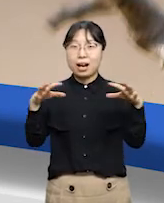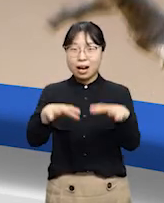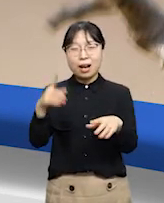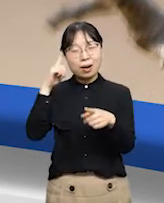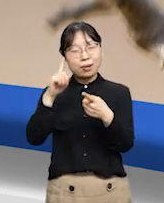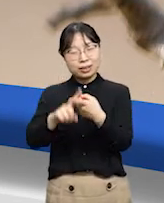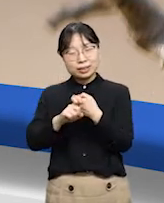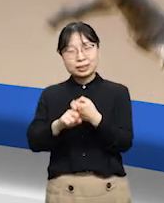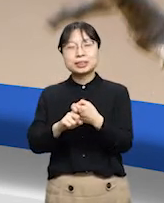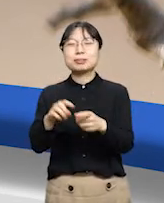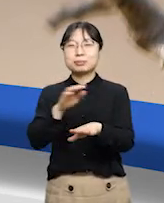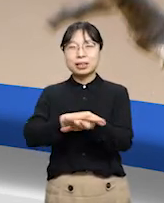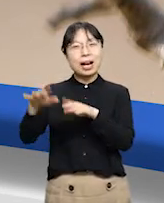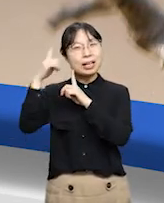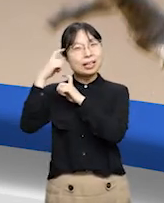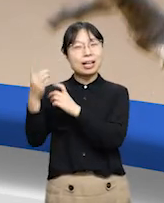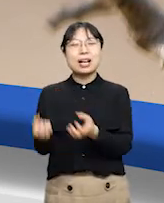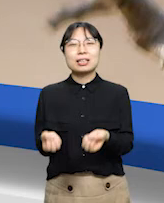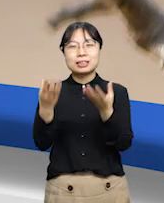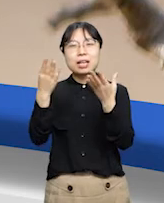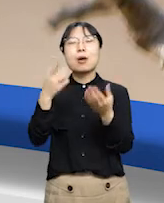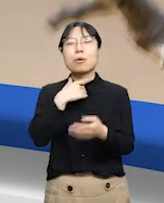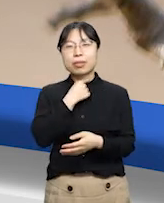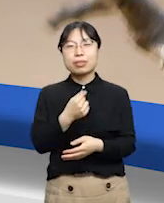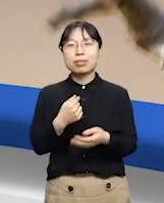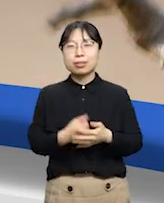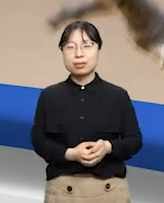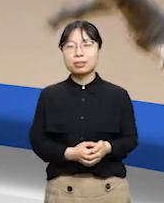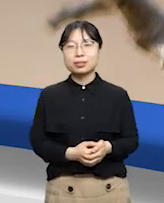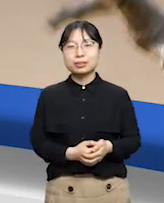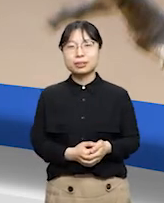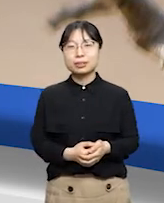의왕의 독립만세 운동이 재현될 수 있기를 기대해봅니다.